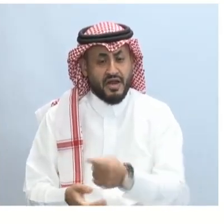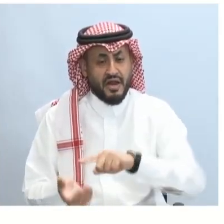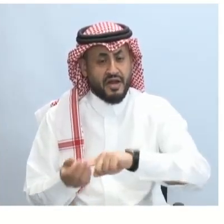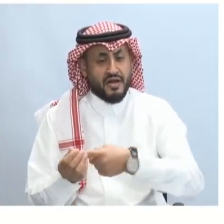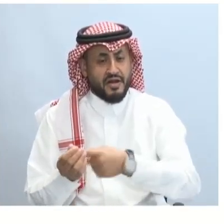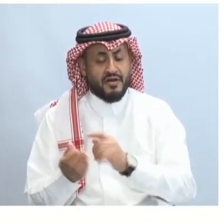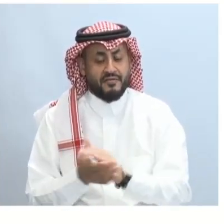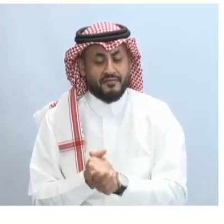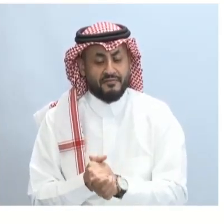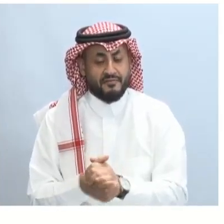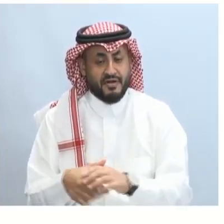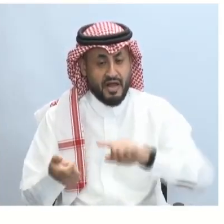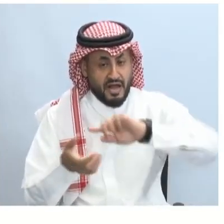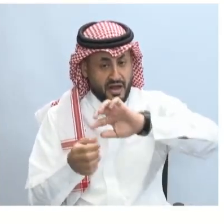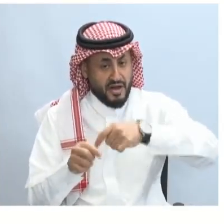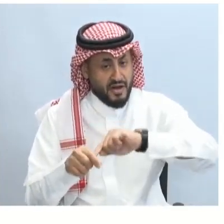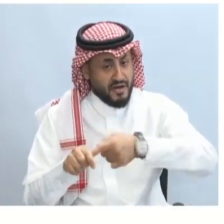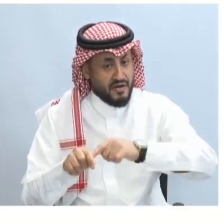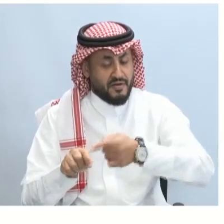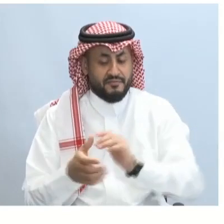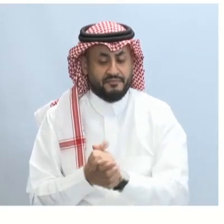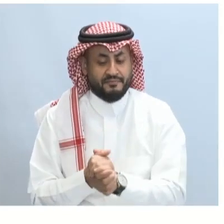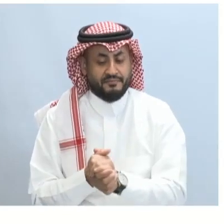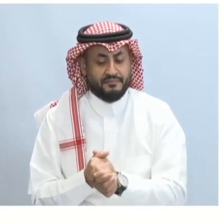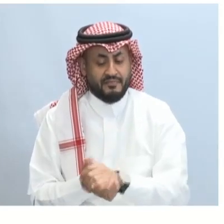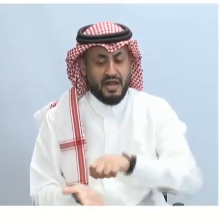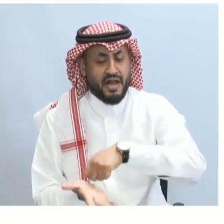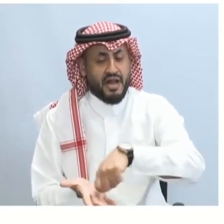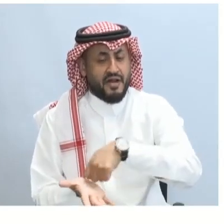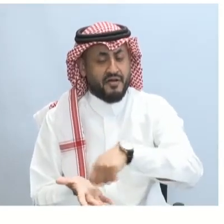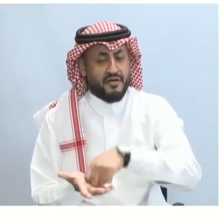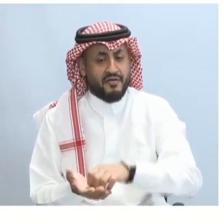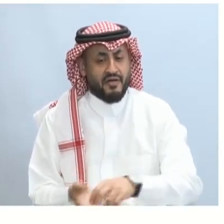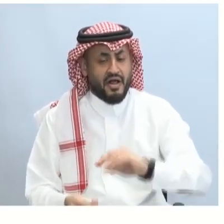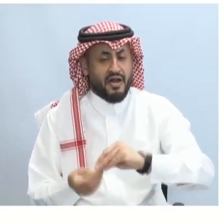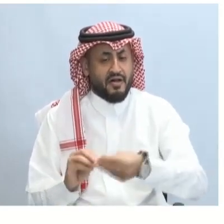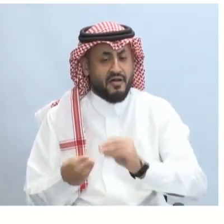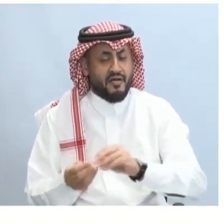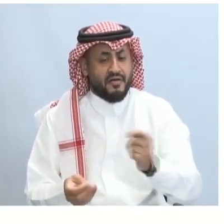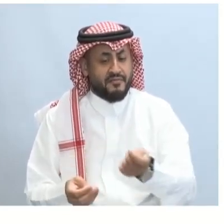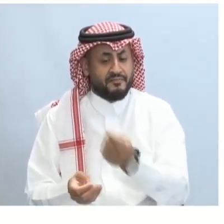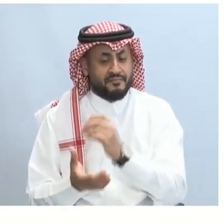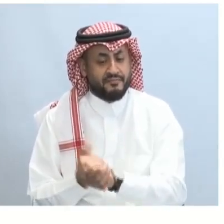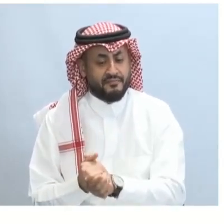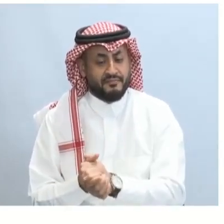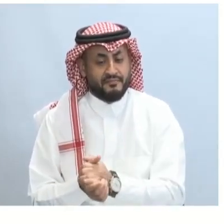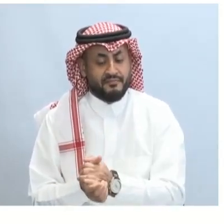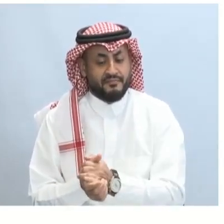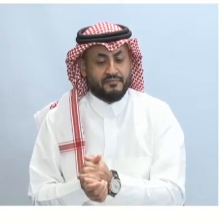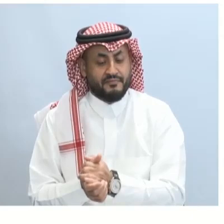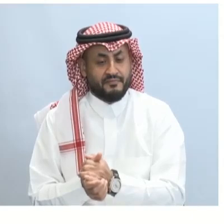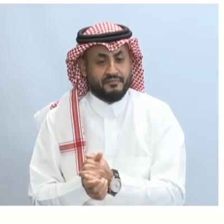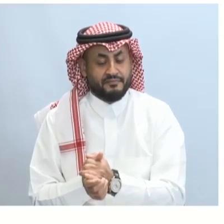الرصاص وهو الاساس المبراه او البرايه والممحاه والالوان وغير ذلك مما قد